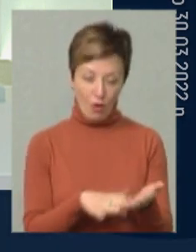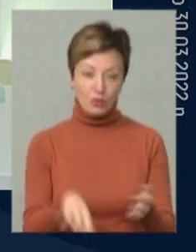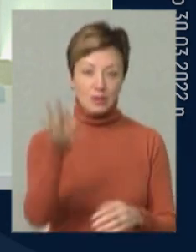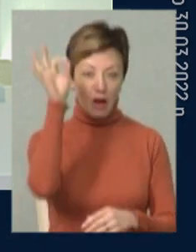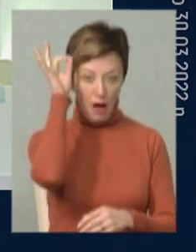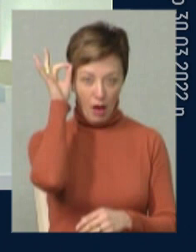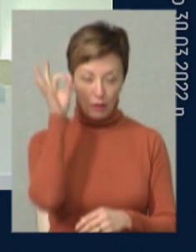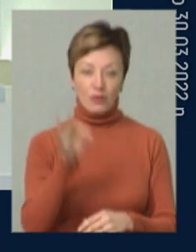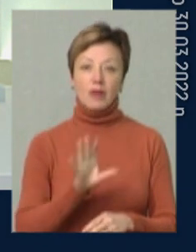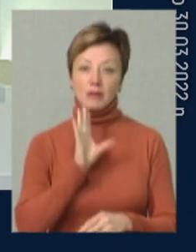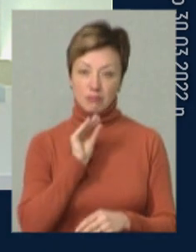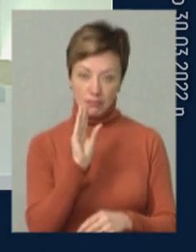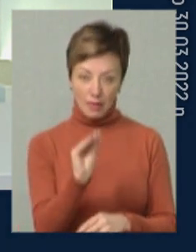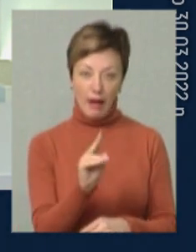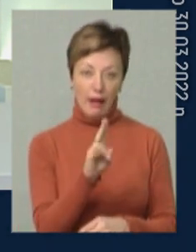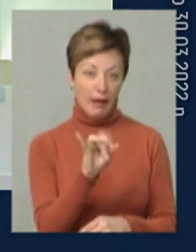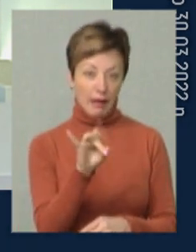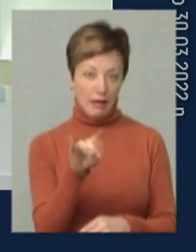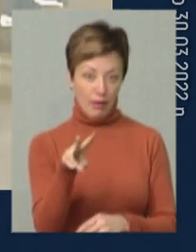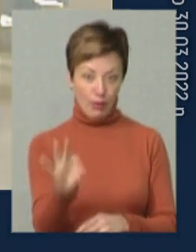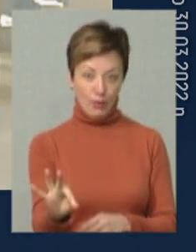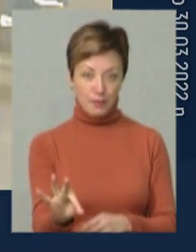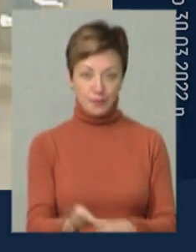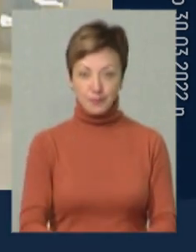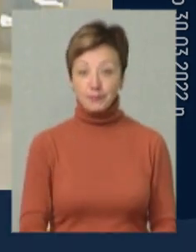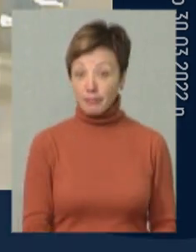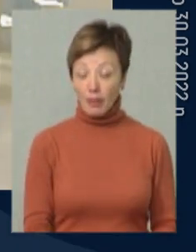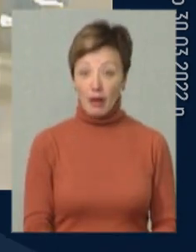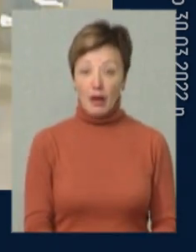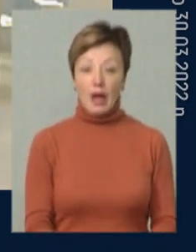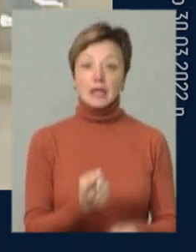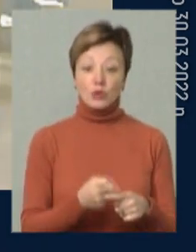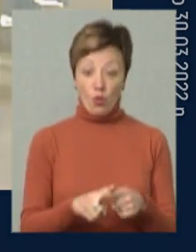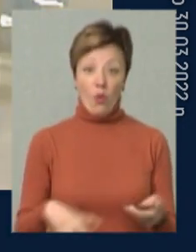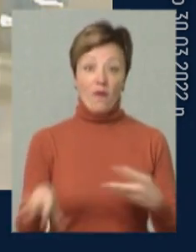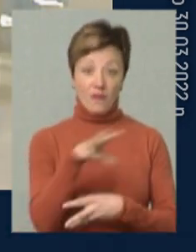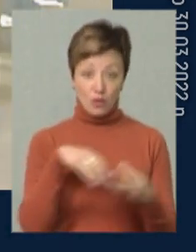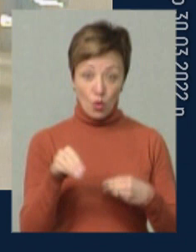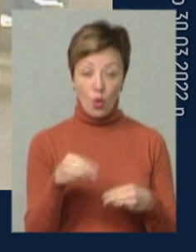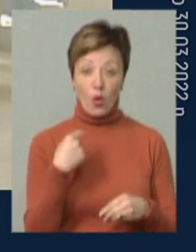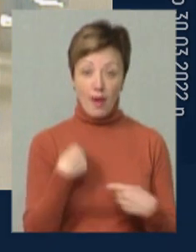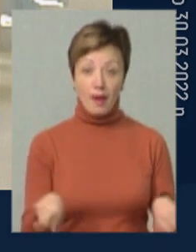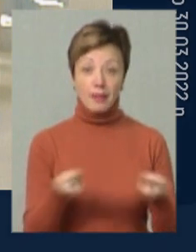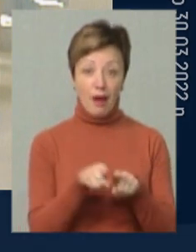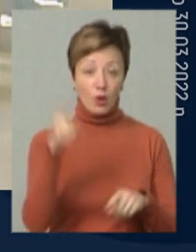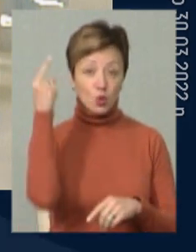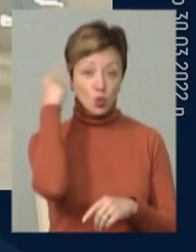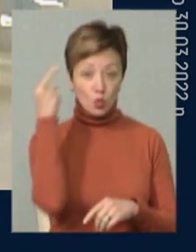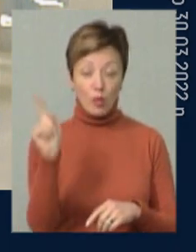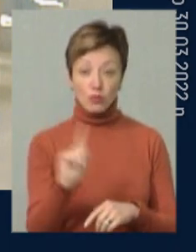згадувати Кирила. Тобто, з цього всього, я так думаю,